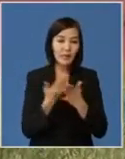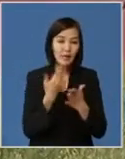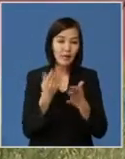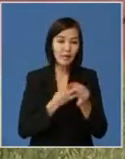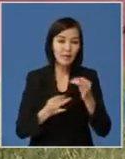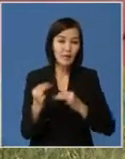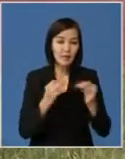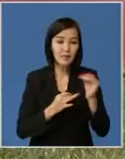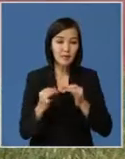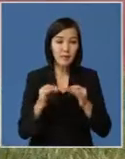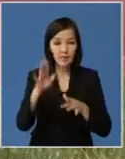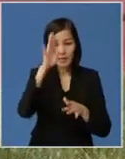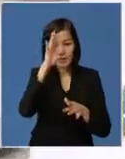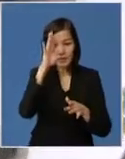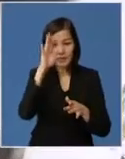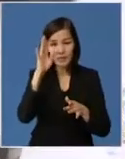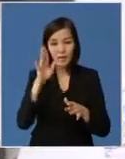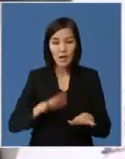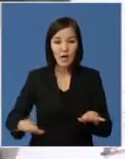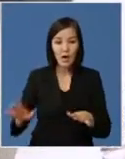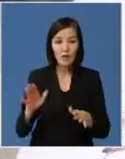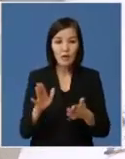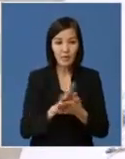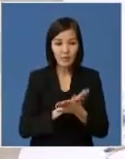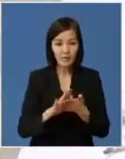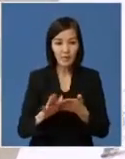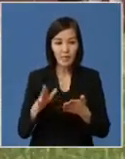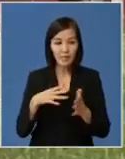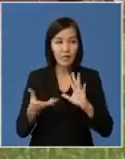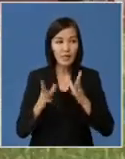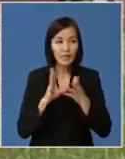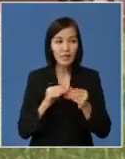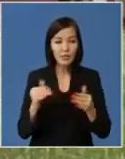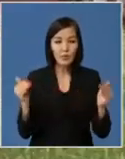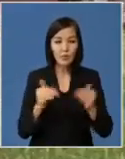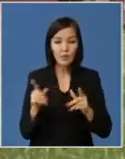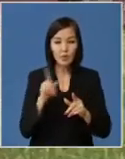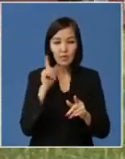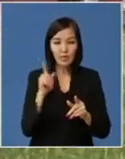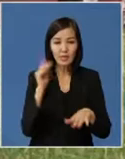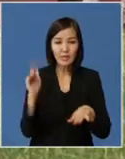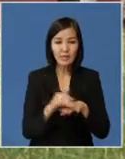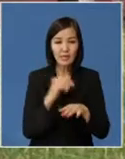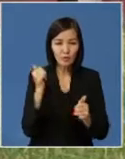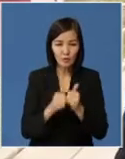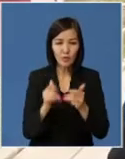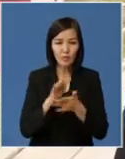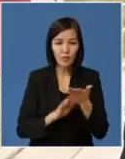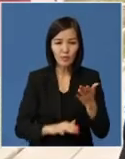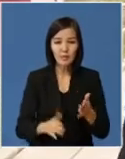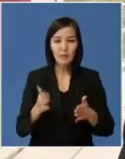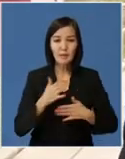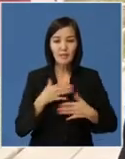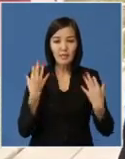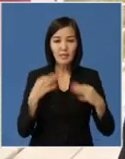Колледж белсенділері бар жерді сыпырып, сарғайған жапырақтардан тазартты. Жалпы колледж жастары мұнда игі істі бірінші рет емес, үнем жасайды. Біздің